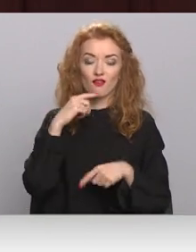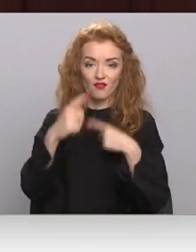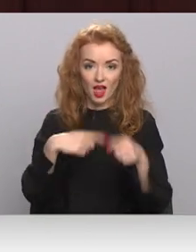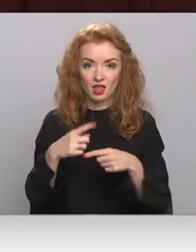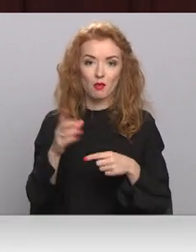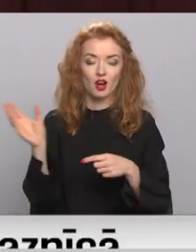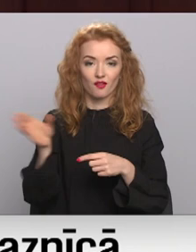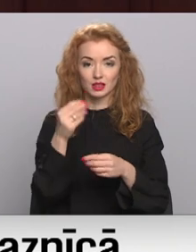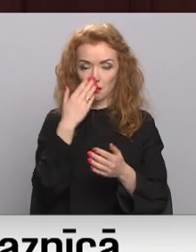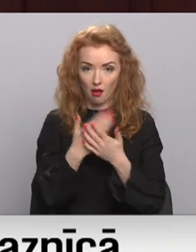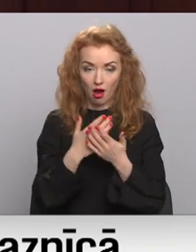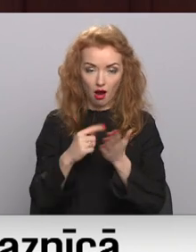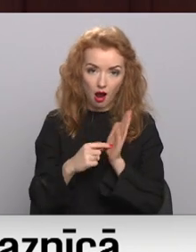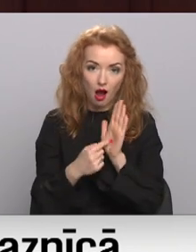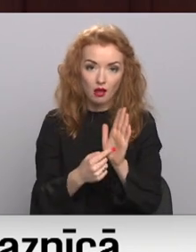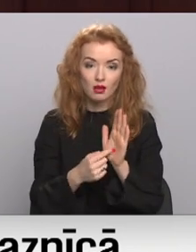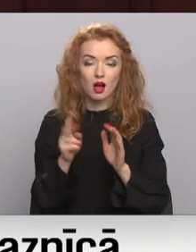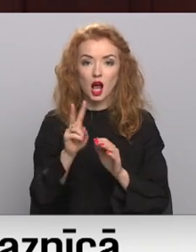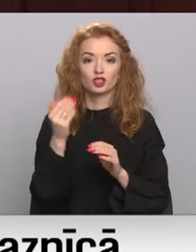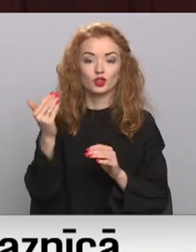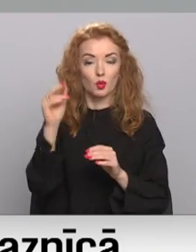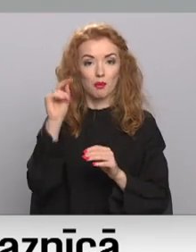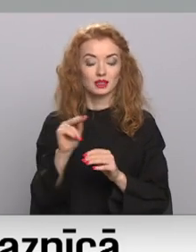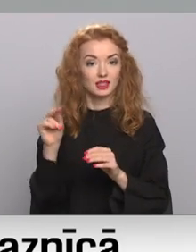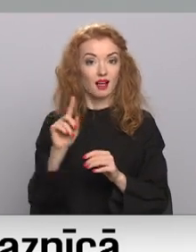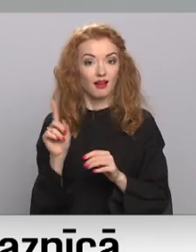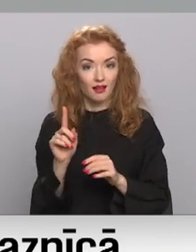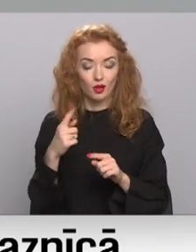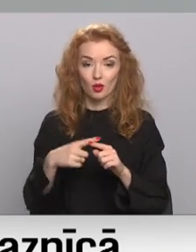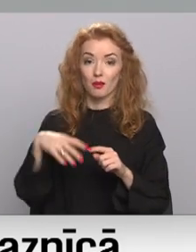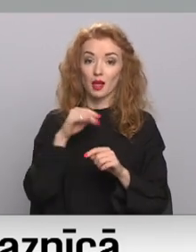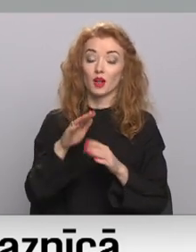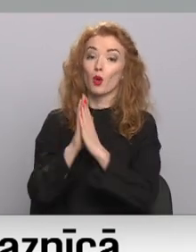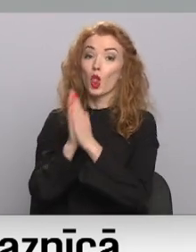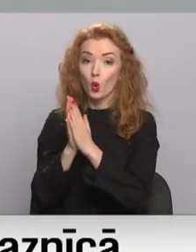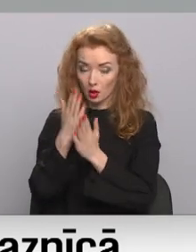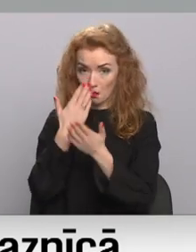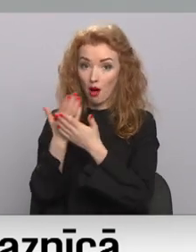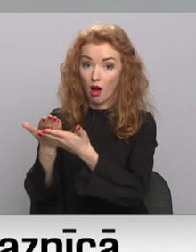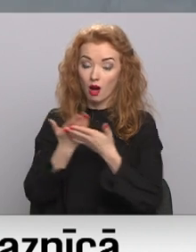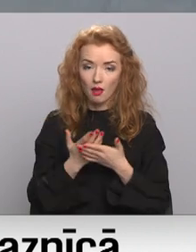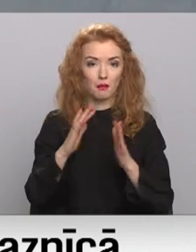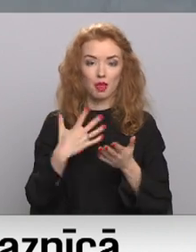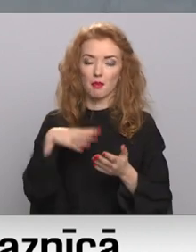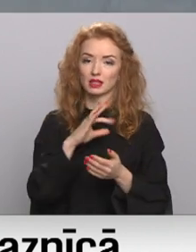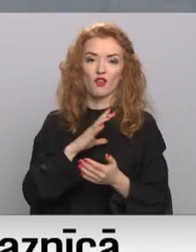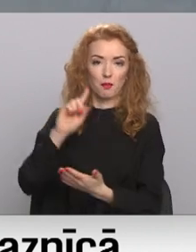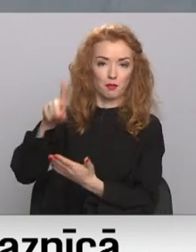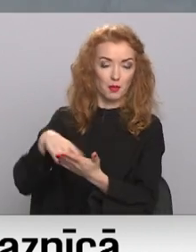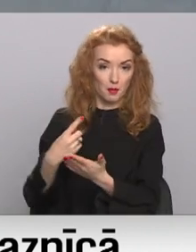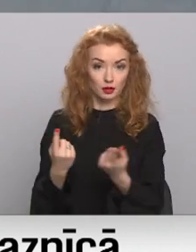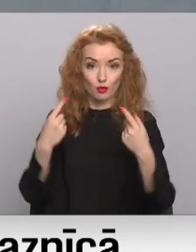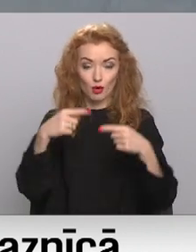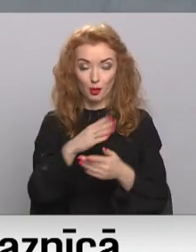visi uzrāda to, kas viņu baznīcās atrodās. Teiksim, mēs varam lūgt viņiem uzrādīt, bet mēs nevaram pieprasīt.